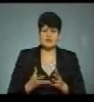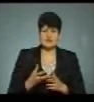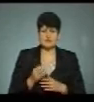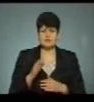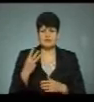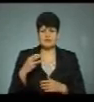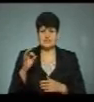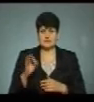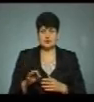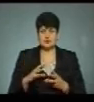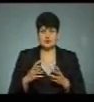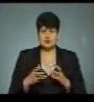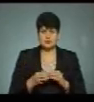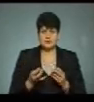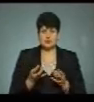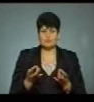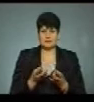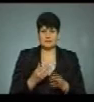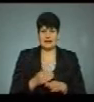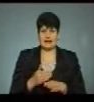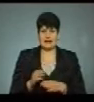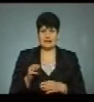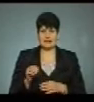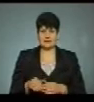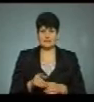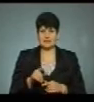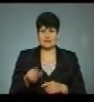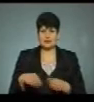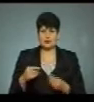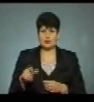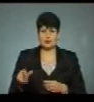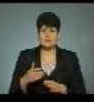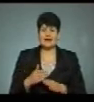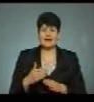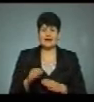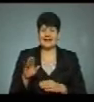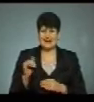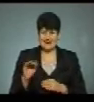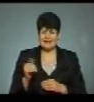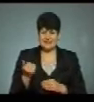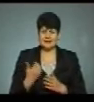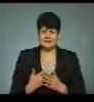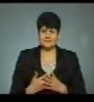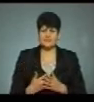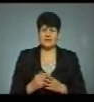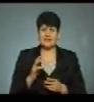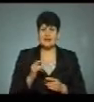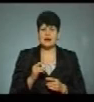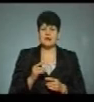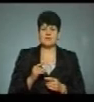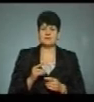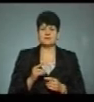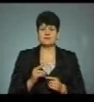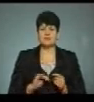становитиме 30% суми, на яку потрібен кредит. Це вони дають людям кредит. Цей, ну, наприклад, на комерційний